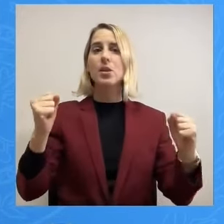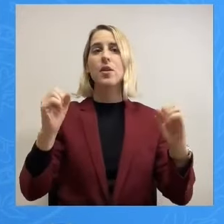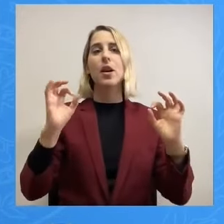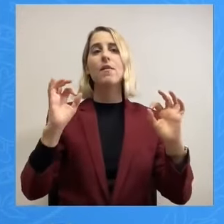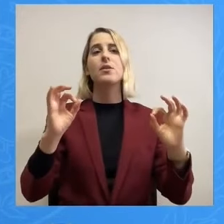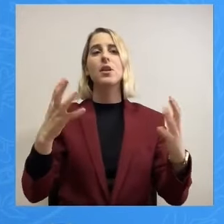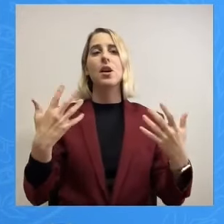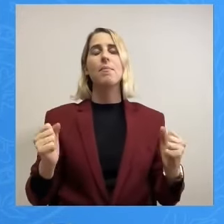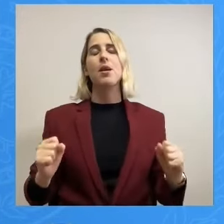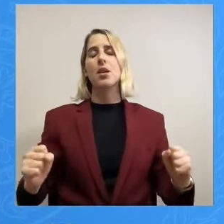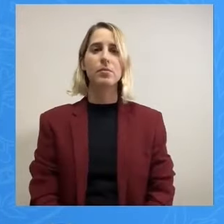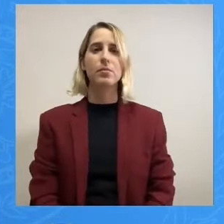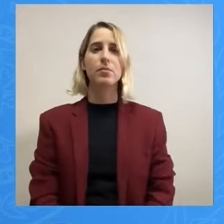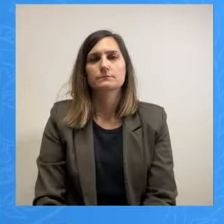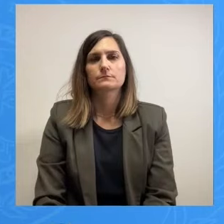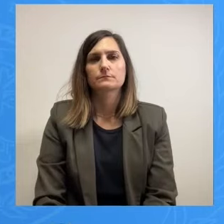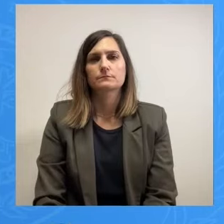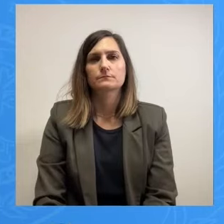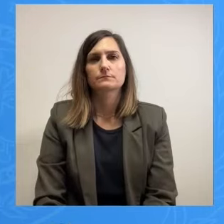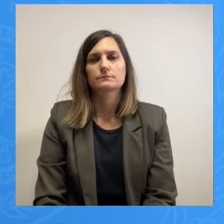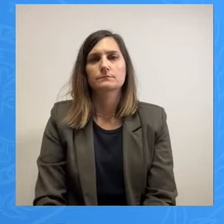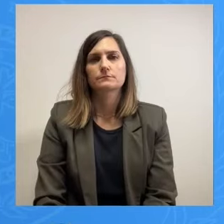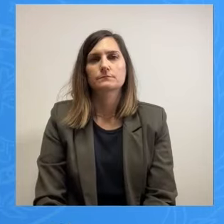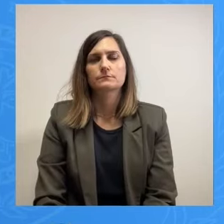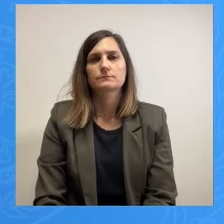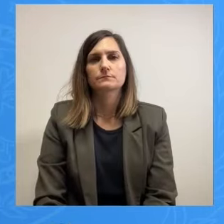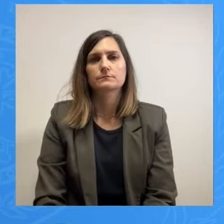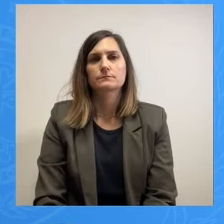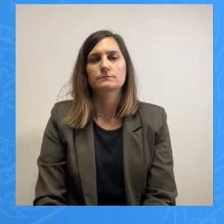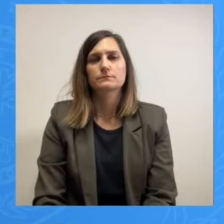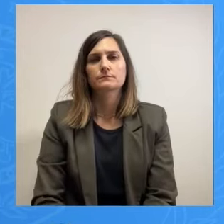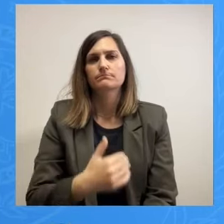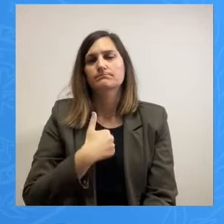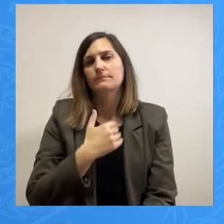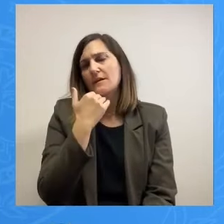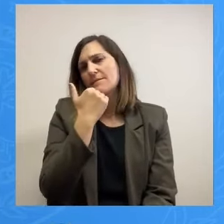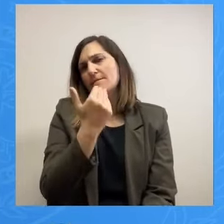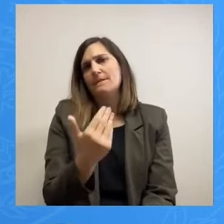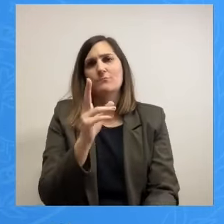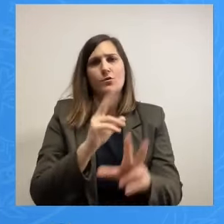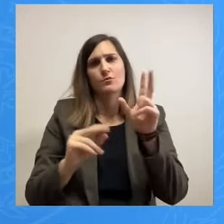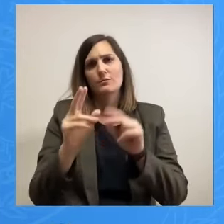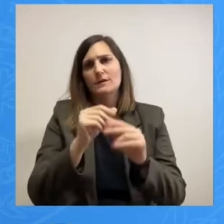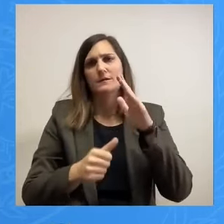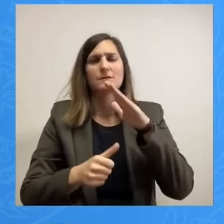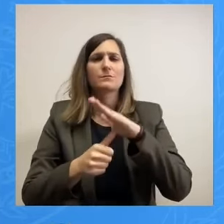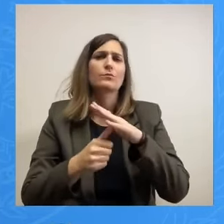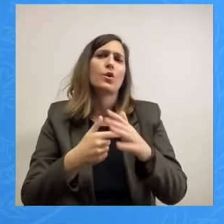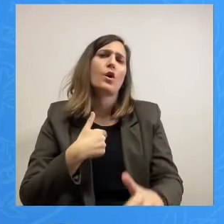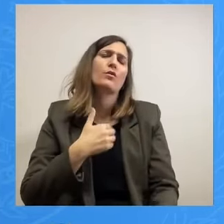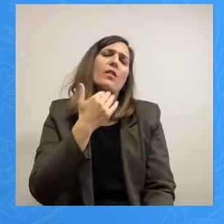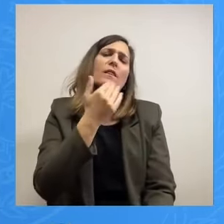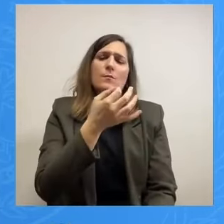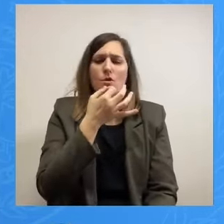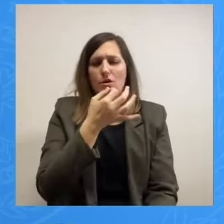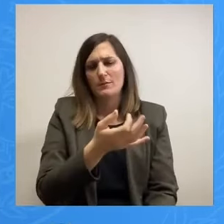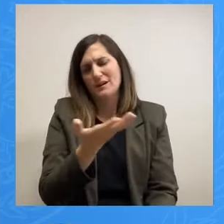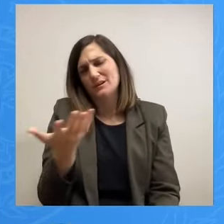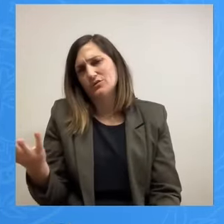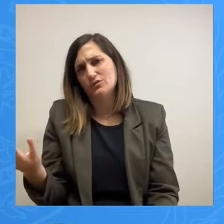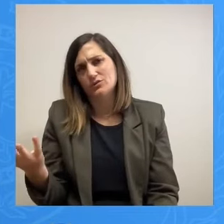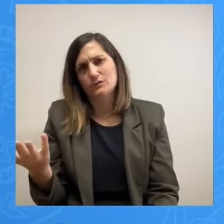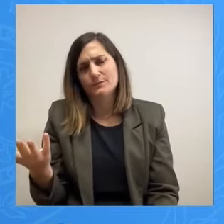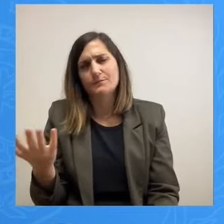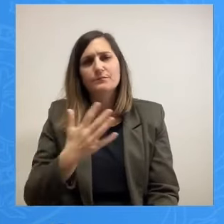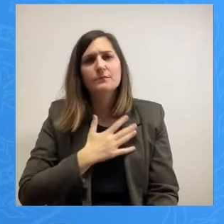ασφάλεια. Έκλεισε τις... Δεν μπορούμε, κύριε Πρόεδρε, να συνεχίσουμε. Ελάτε, δεν γίνεται, κύριε. Όχι, δεν θα πω κάτι. Δεν δεν πρέπει